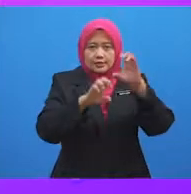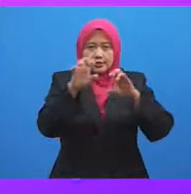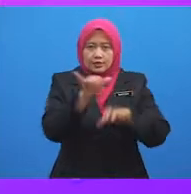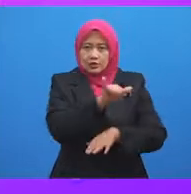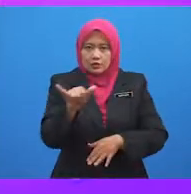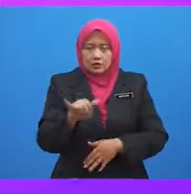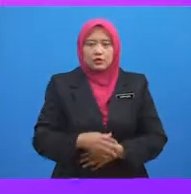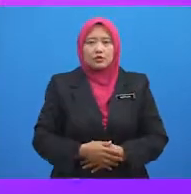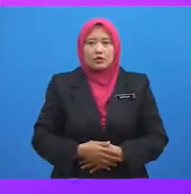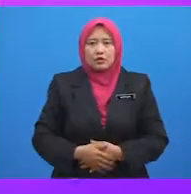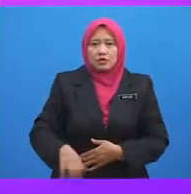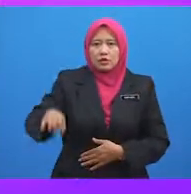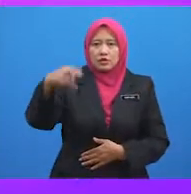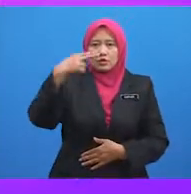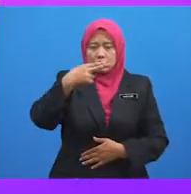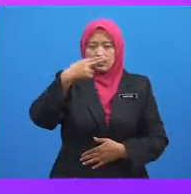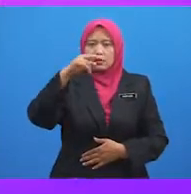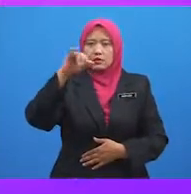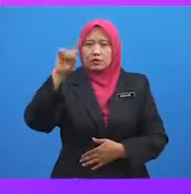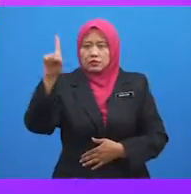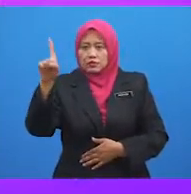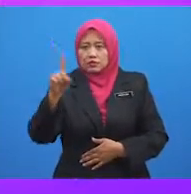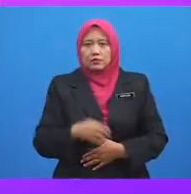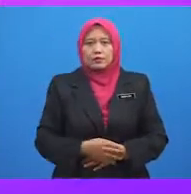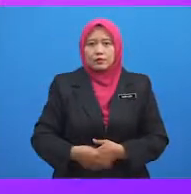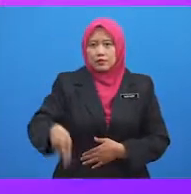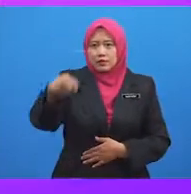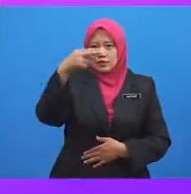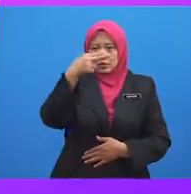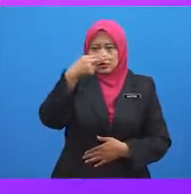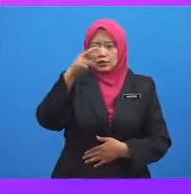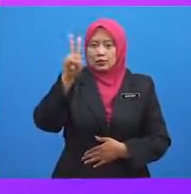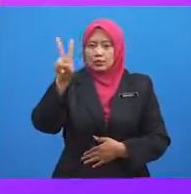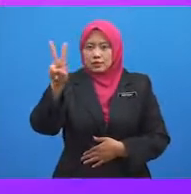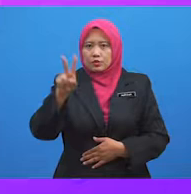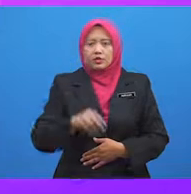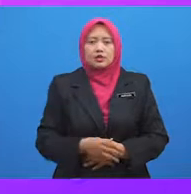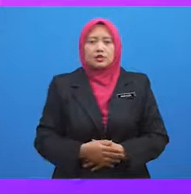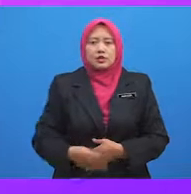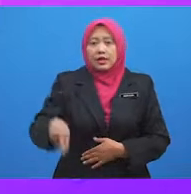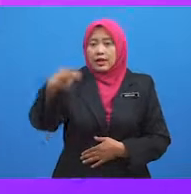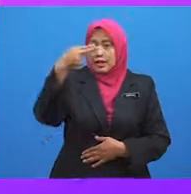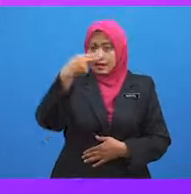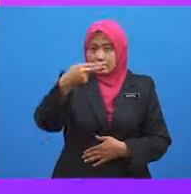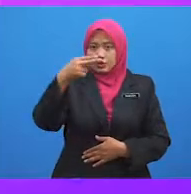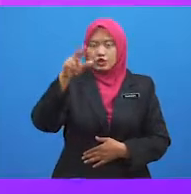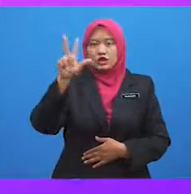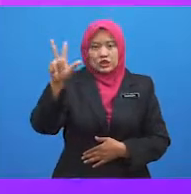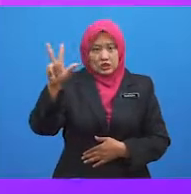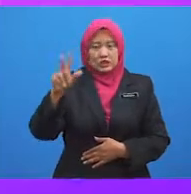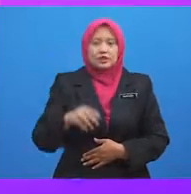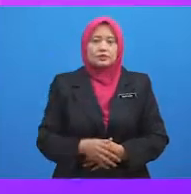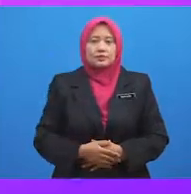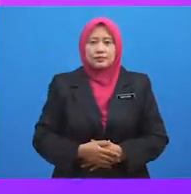iaitu hidrogen 1, hidrogen 2 dan hidrogen